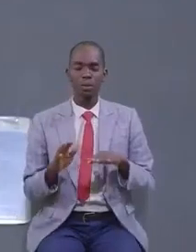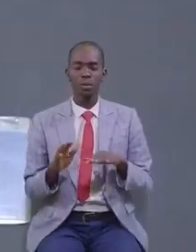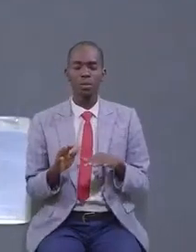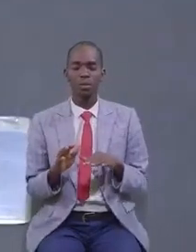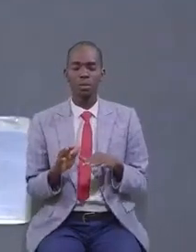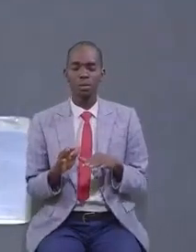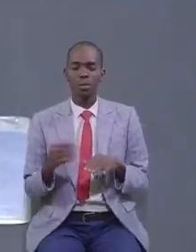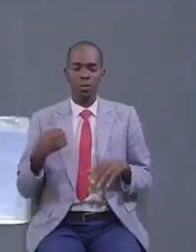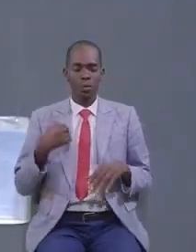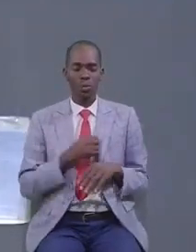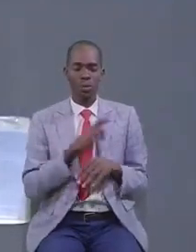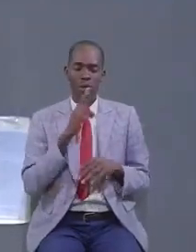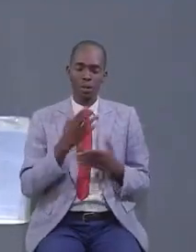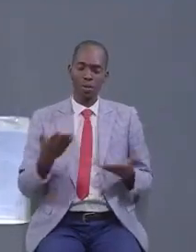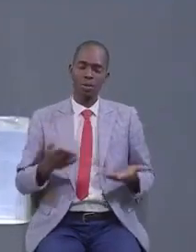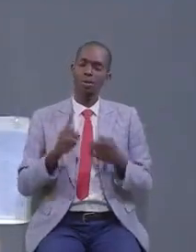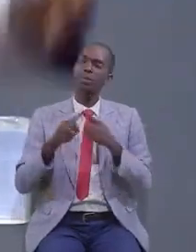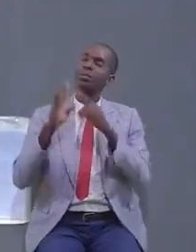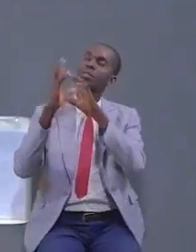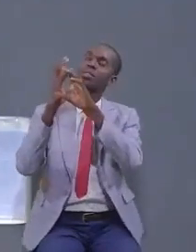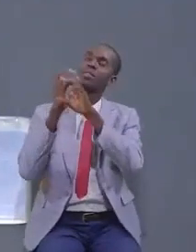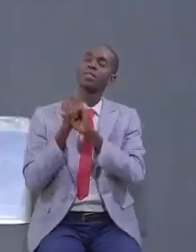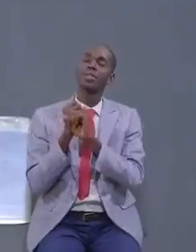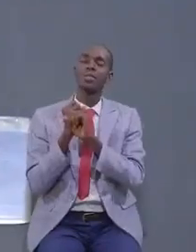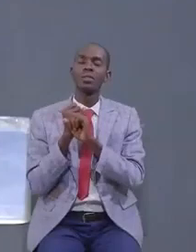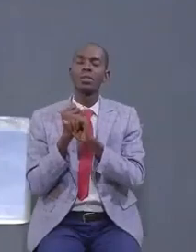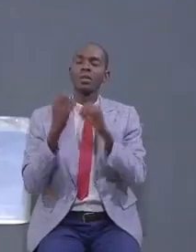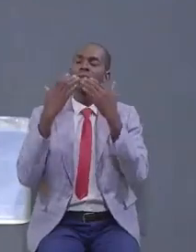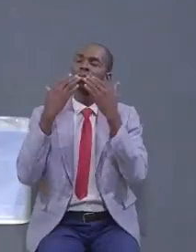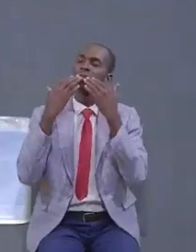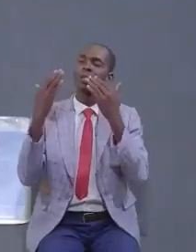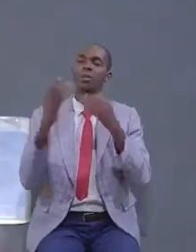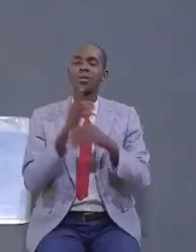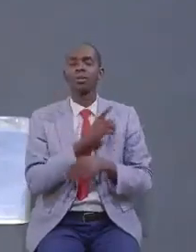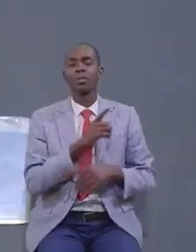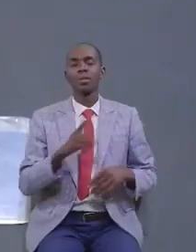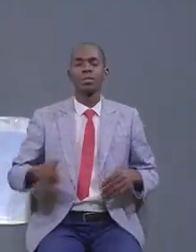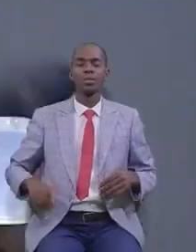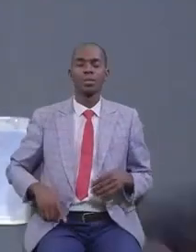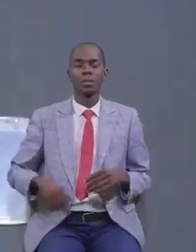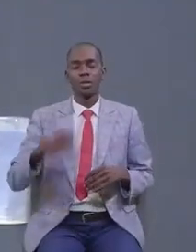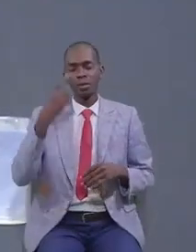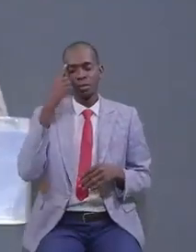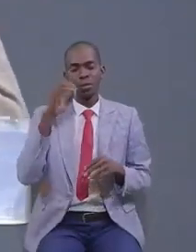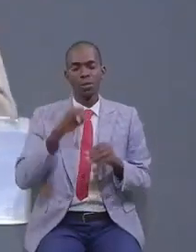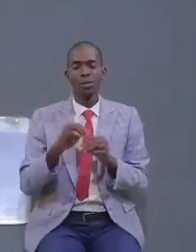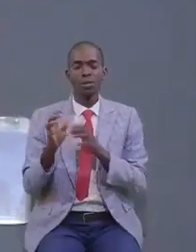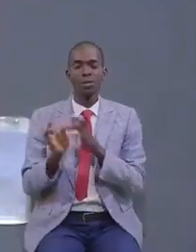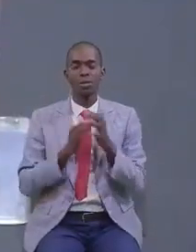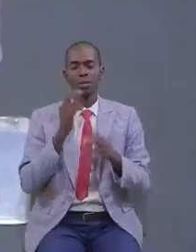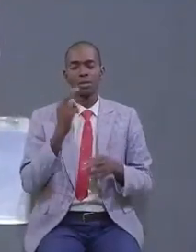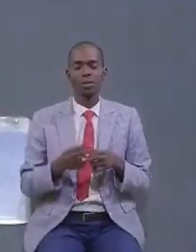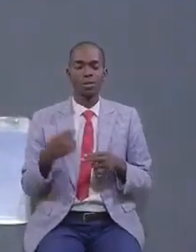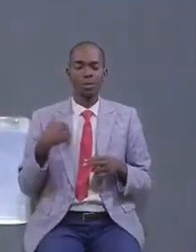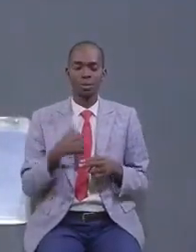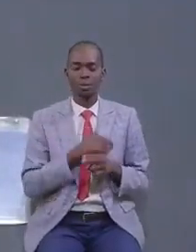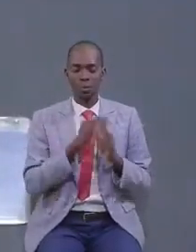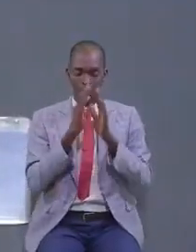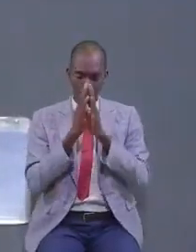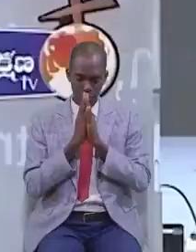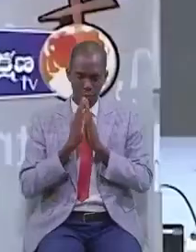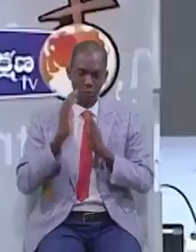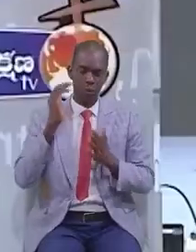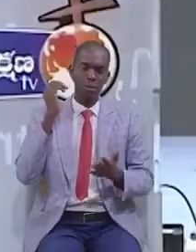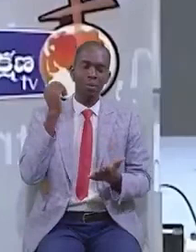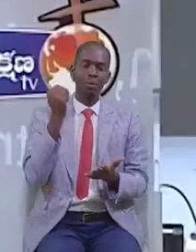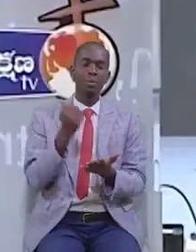ఉన్నారు. We are here to receive. మేము స్వీకరించడానికి ఇక్కడ ఉన్నాము. Thank you Lord. వందనములు ప్రభువా. Jesus name we pray.